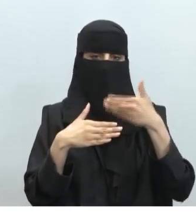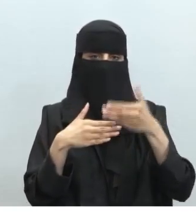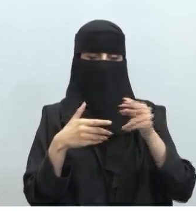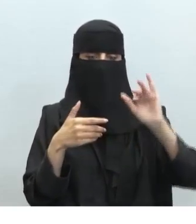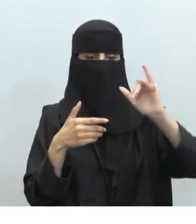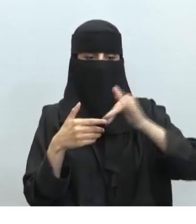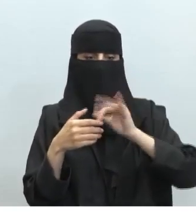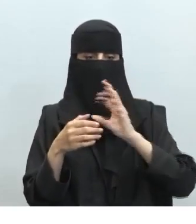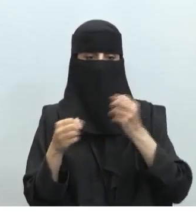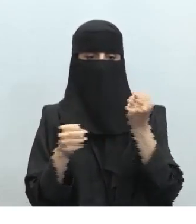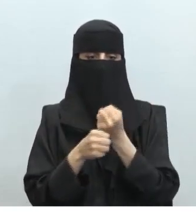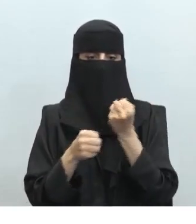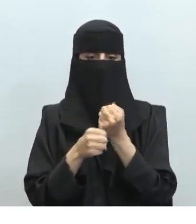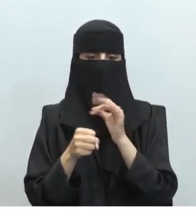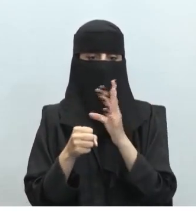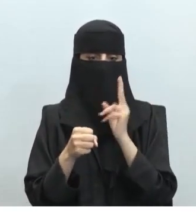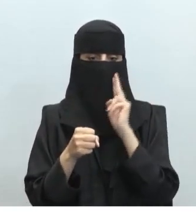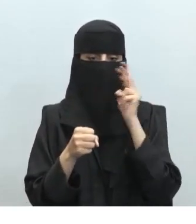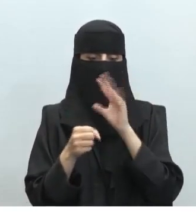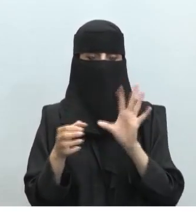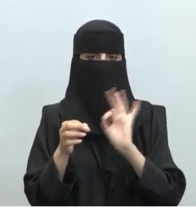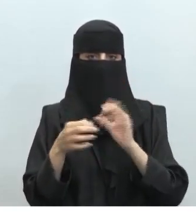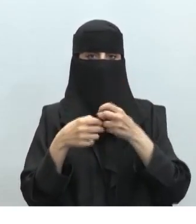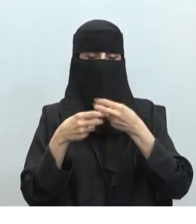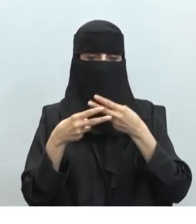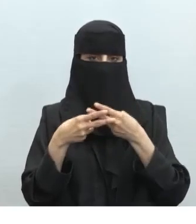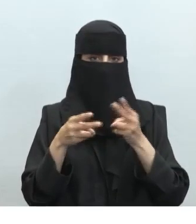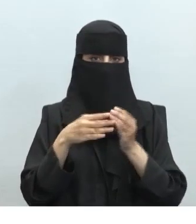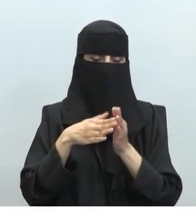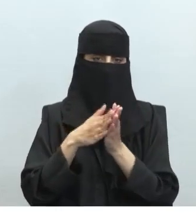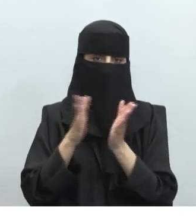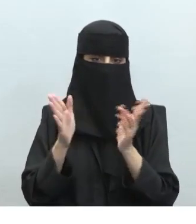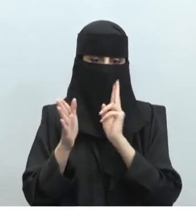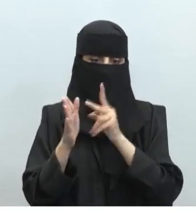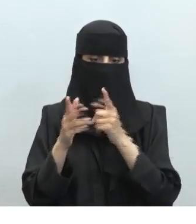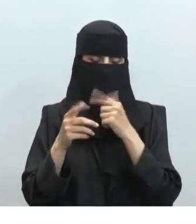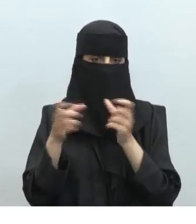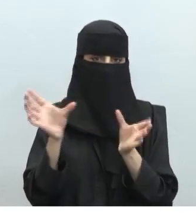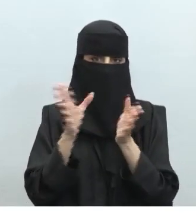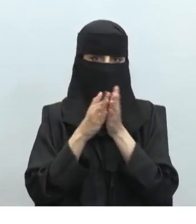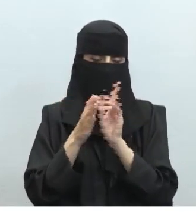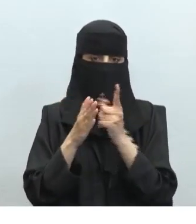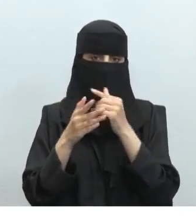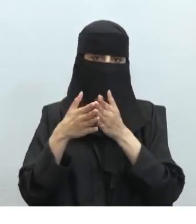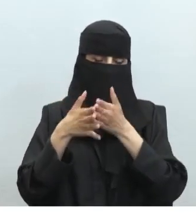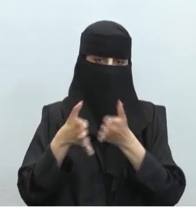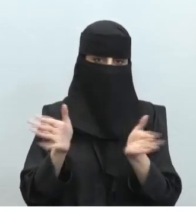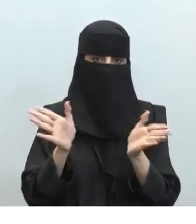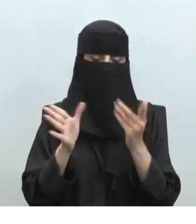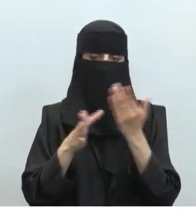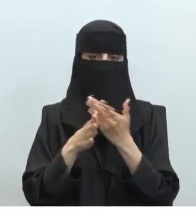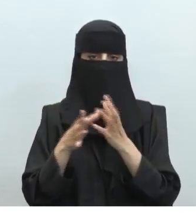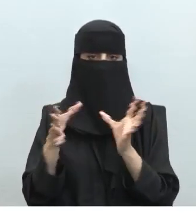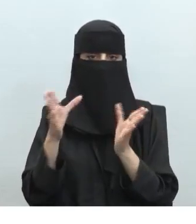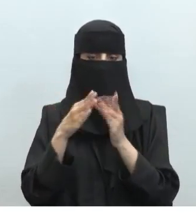الثاني في عمليه تثبيت هذه السلاسل لتبقى منفرجه حتى لا تعود وترتبط مره اخرى لان فك